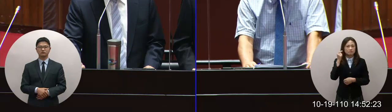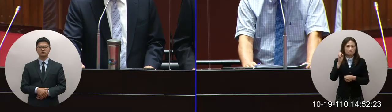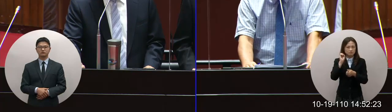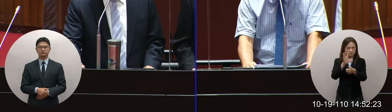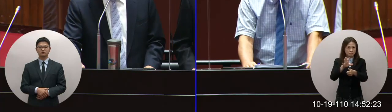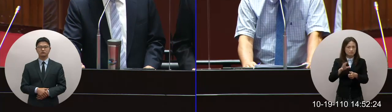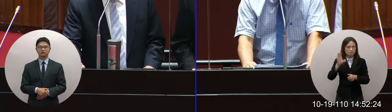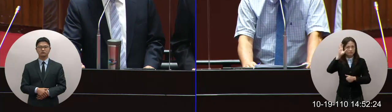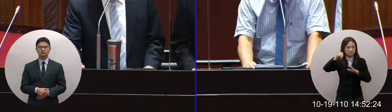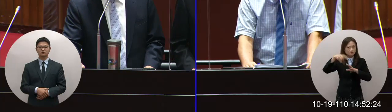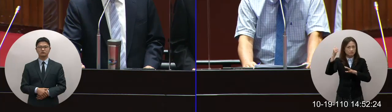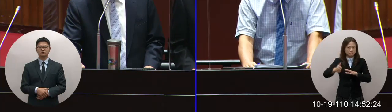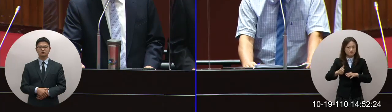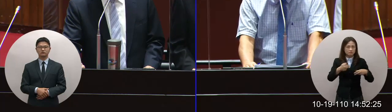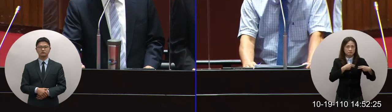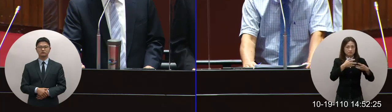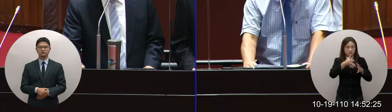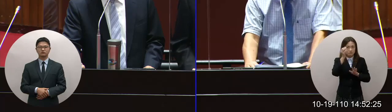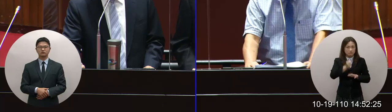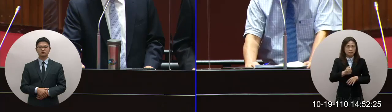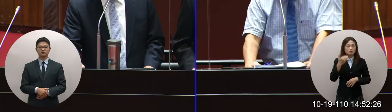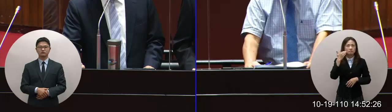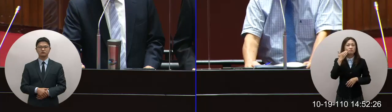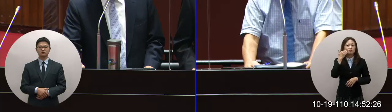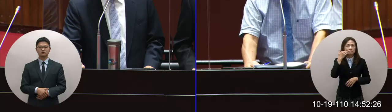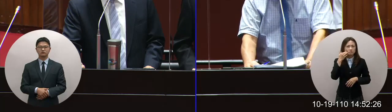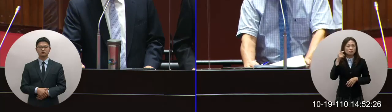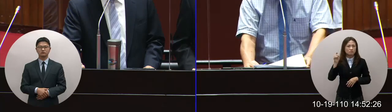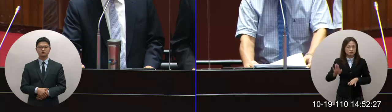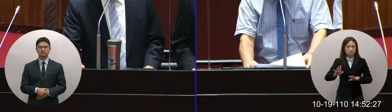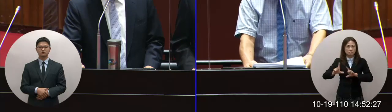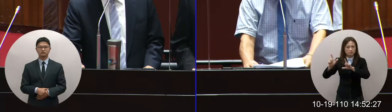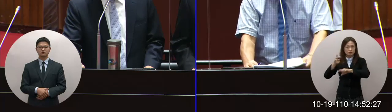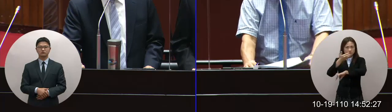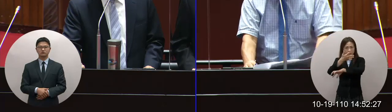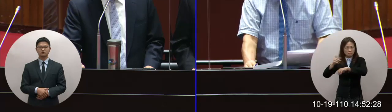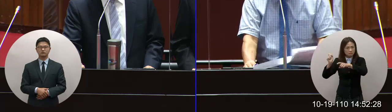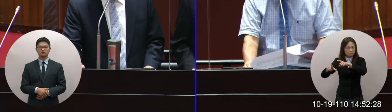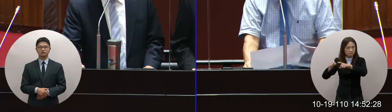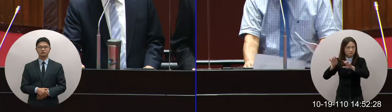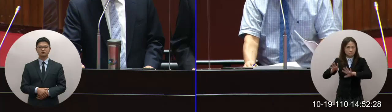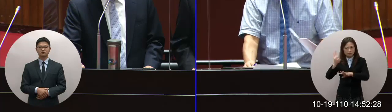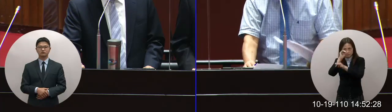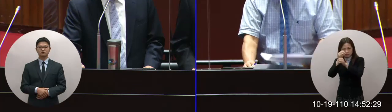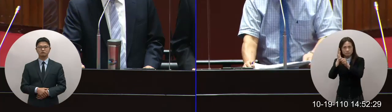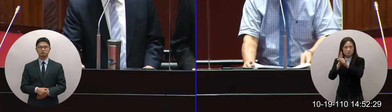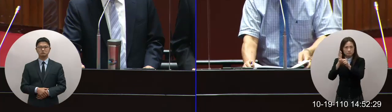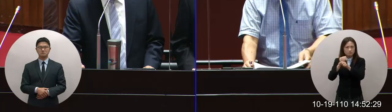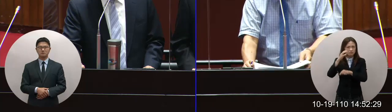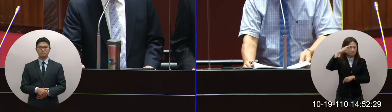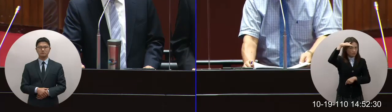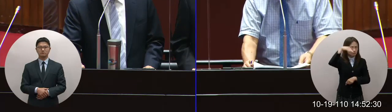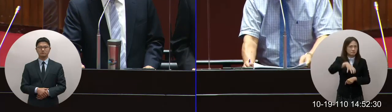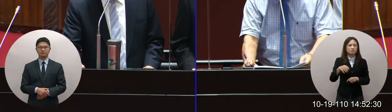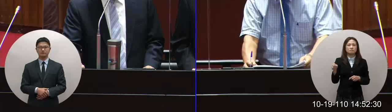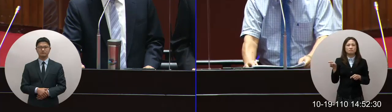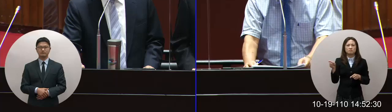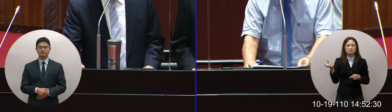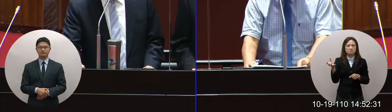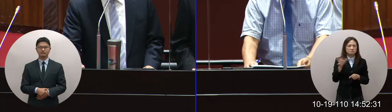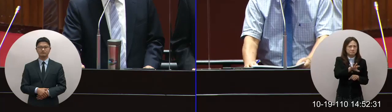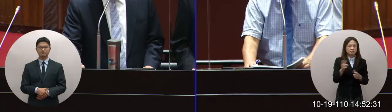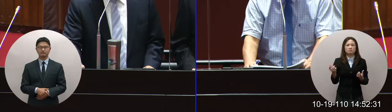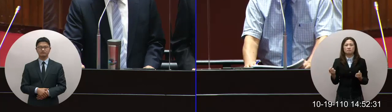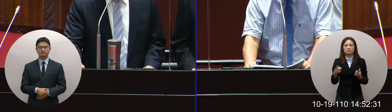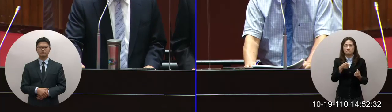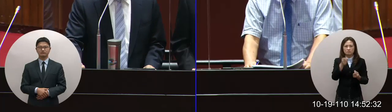务部蔡部长。既然减掉办了东洋，我想高端啊不要把它忘掉，怎么